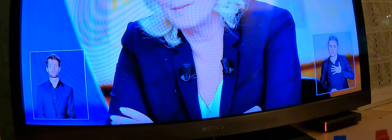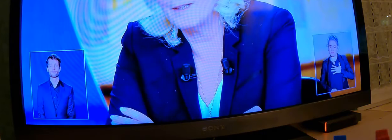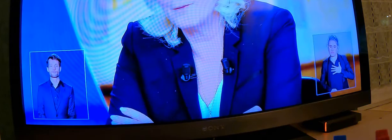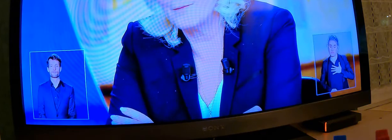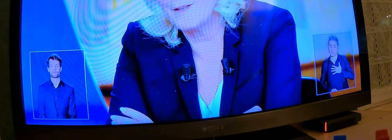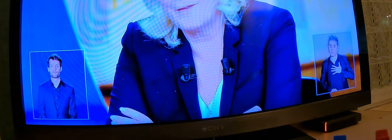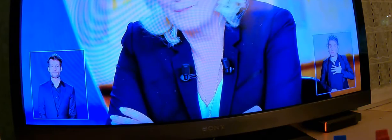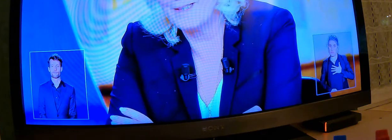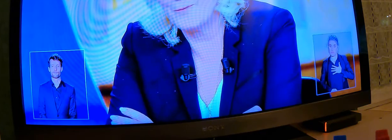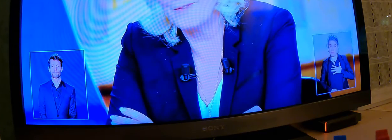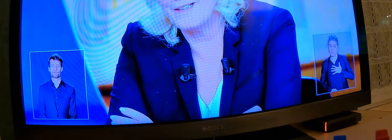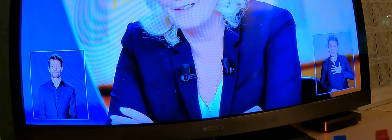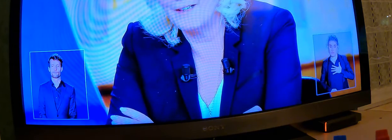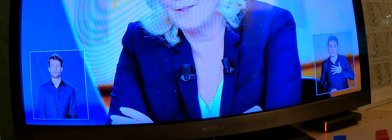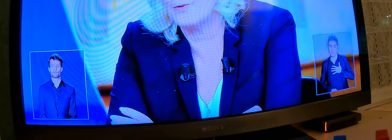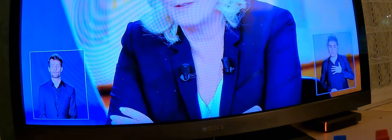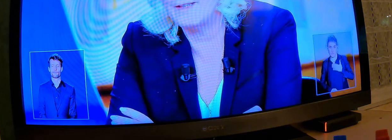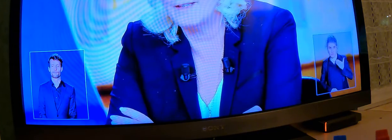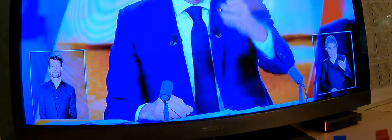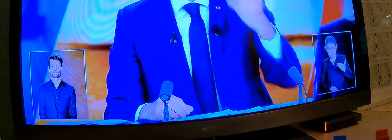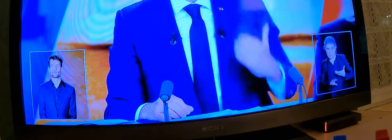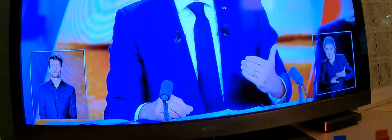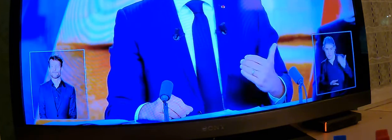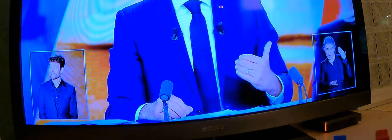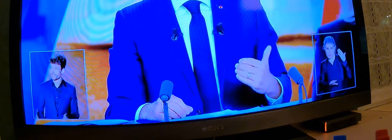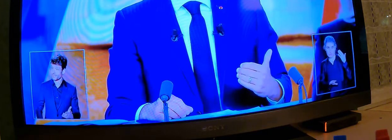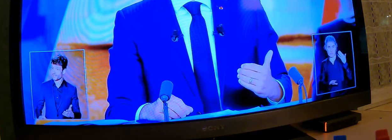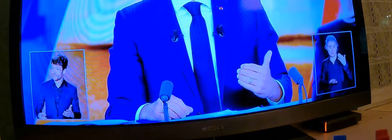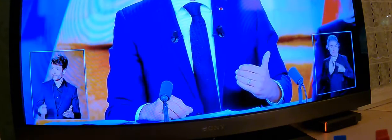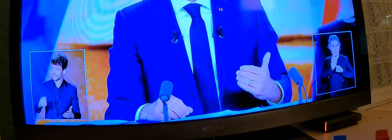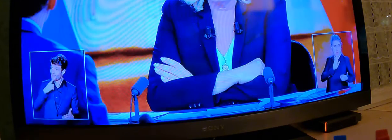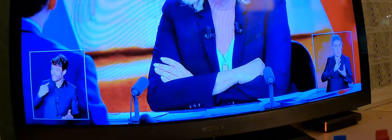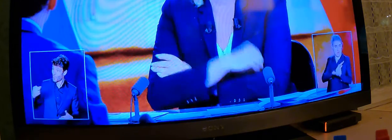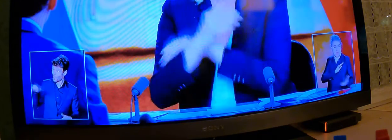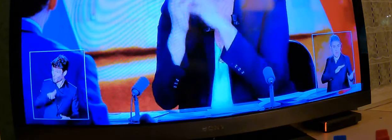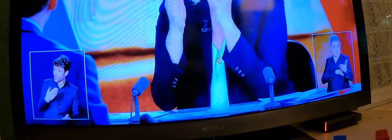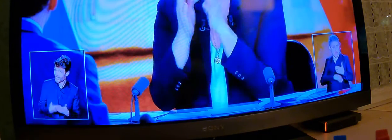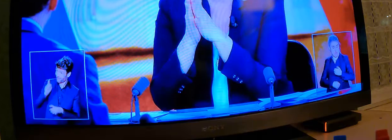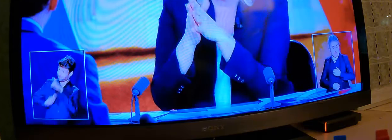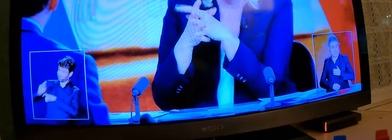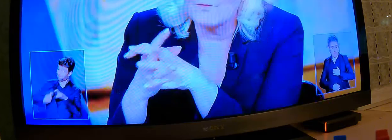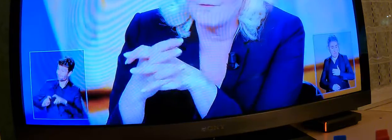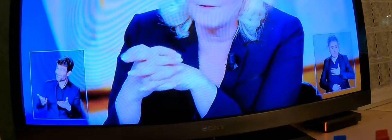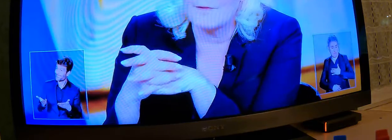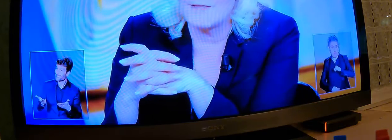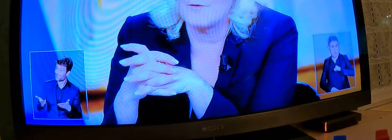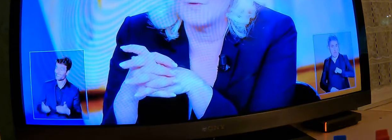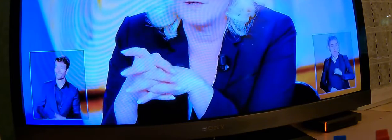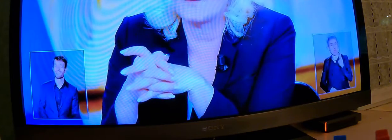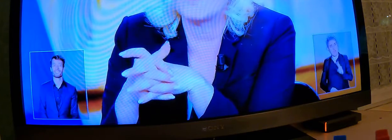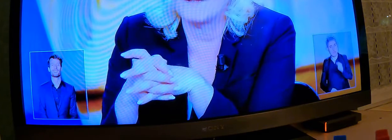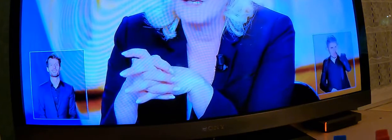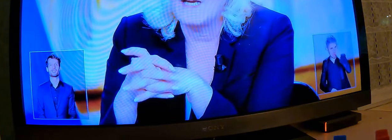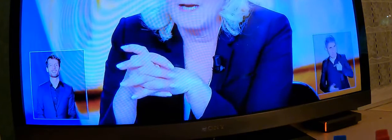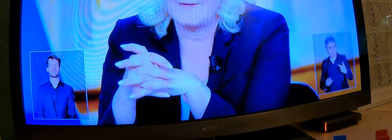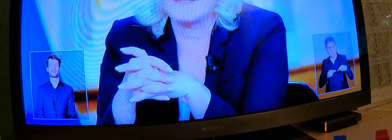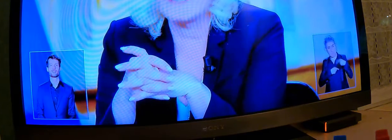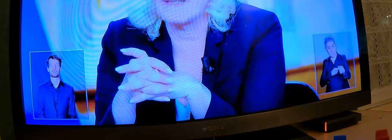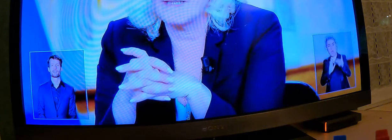scandalisée par la manière dont vous avez fait passer tout ça, avec brutalité, sur un sujet. Non, vous savez ce que je ferais? Je ferais une grande conférence sociale à